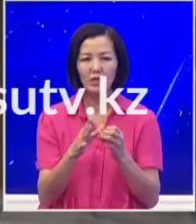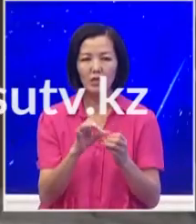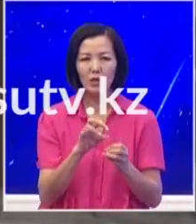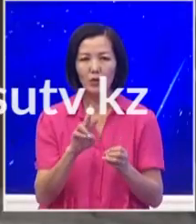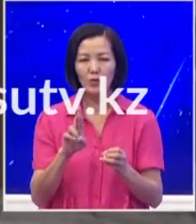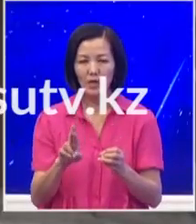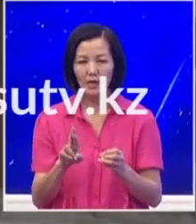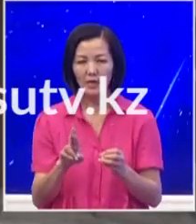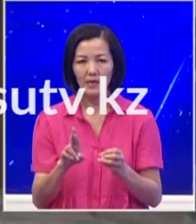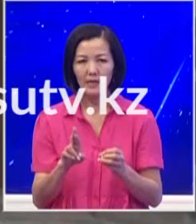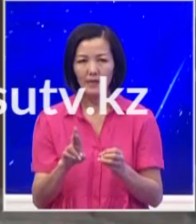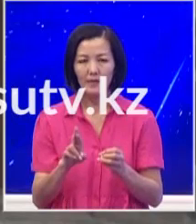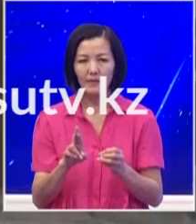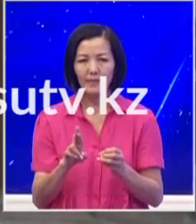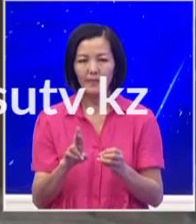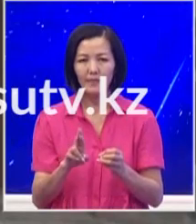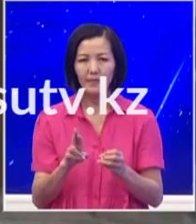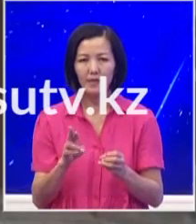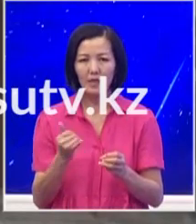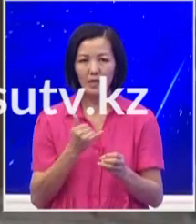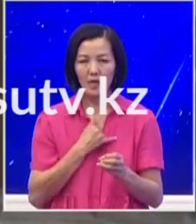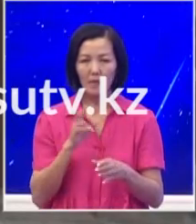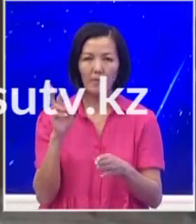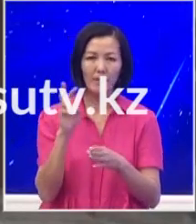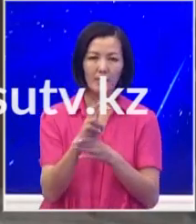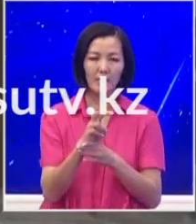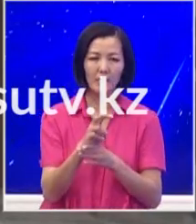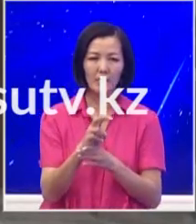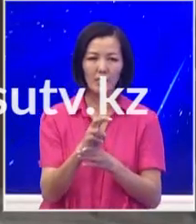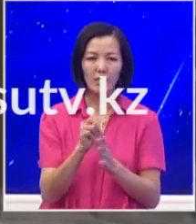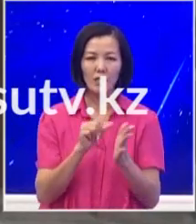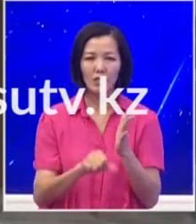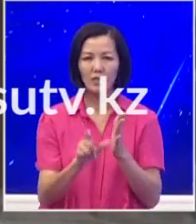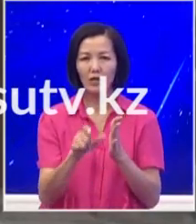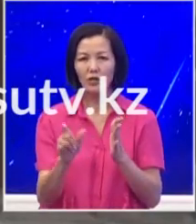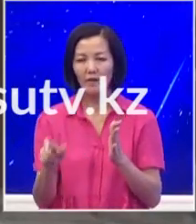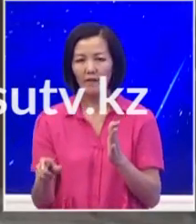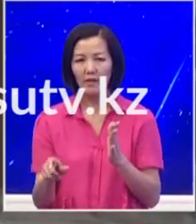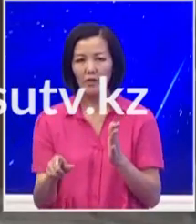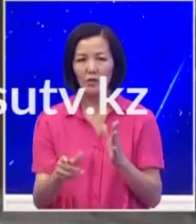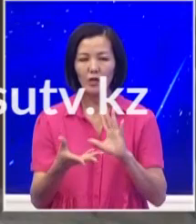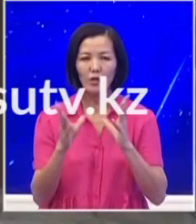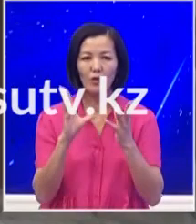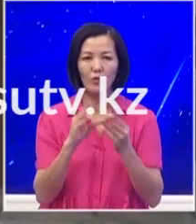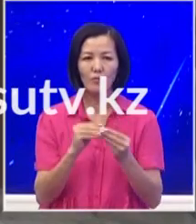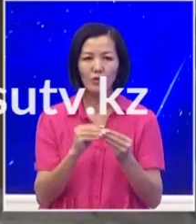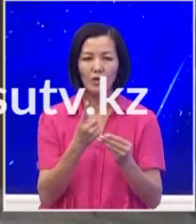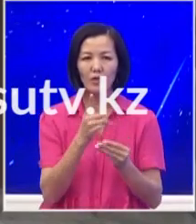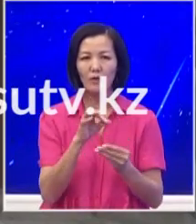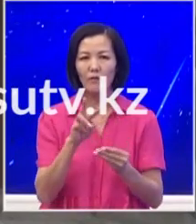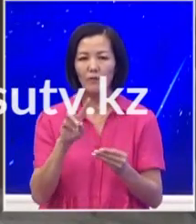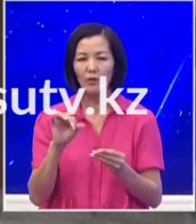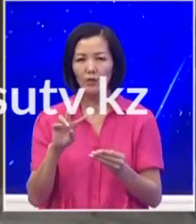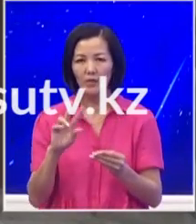июня к нам обратилось порядка 60 человек на общую сумму около 1 миллиона